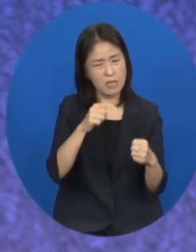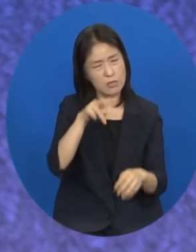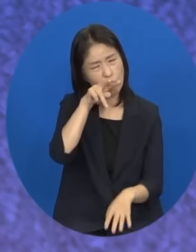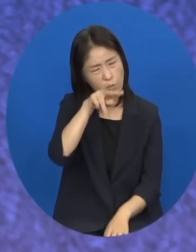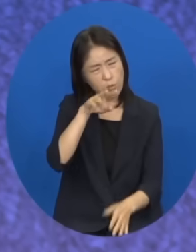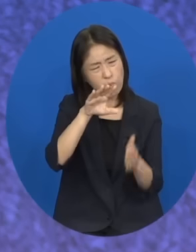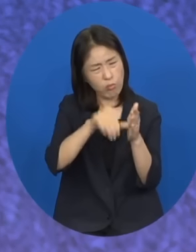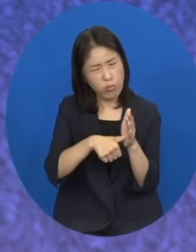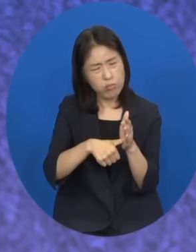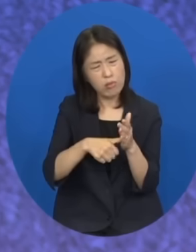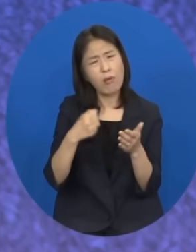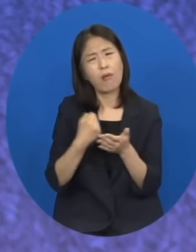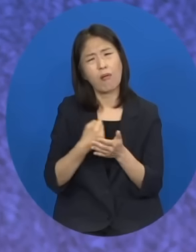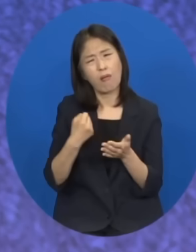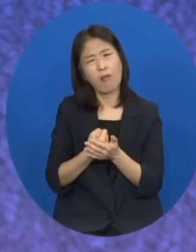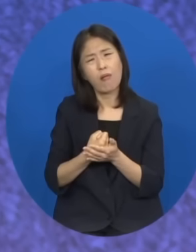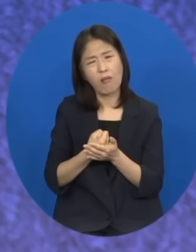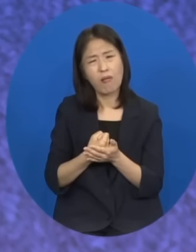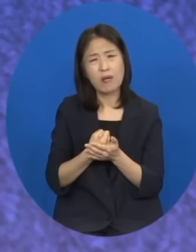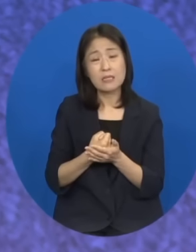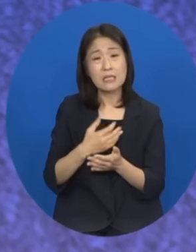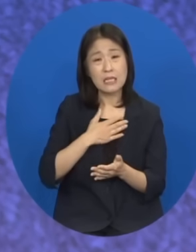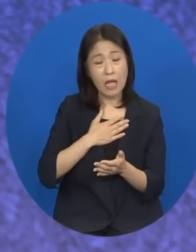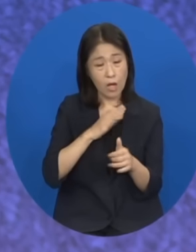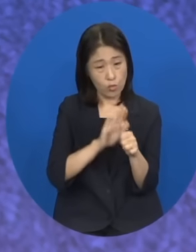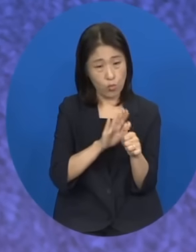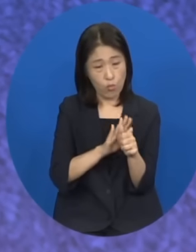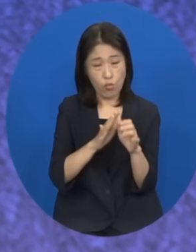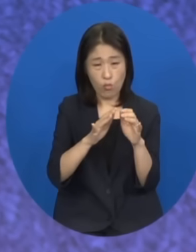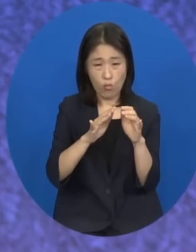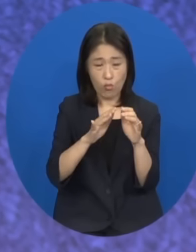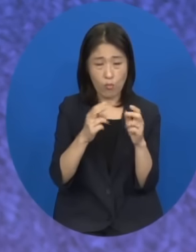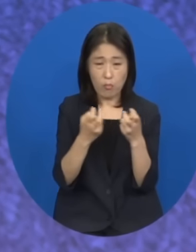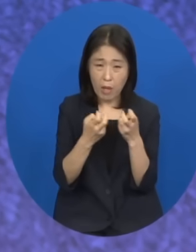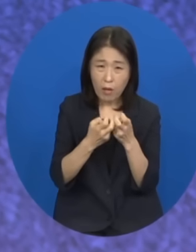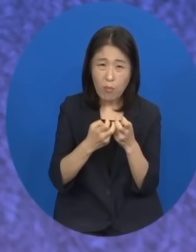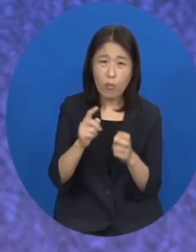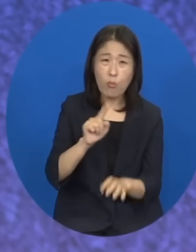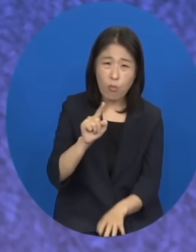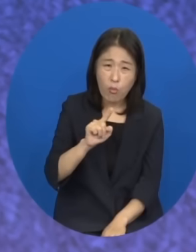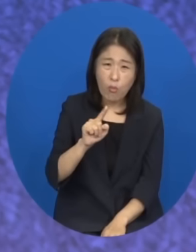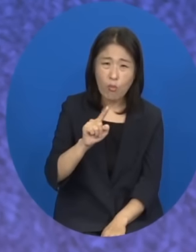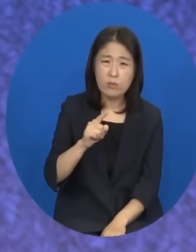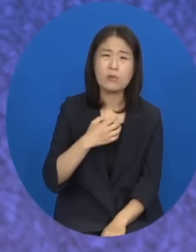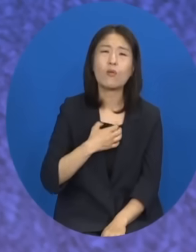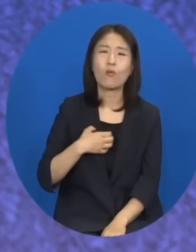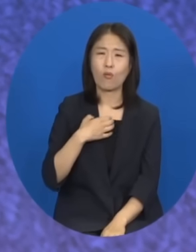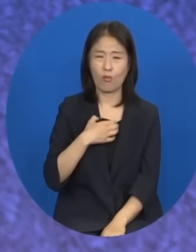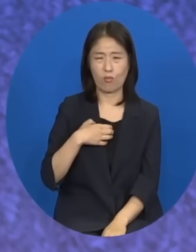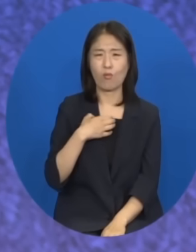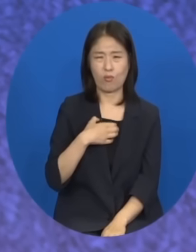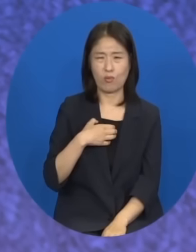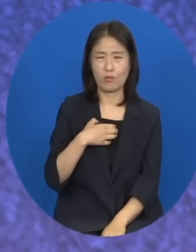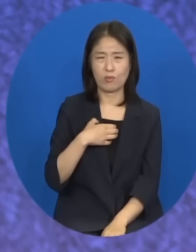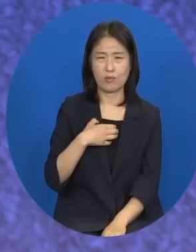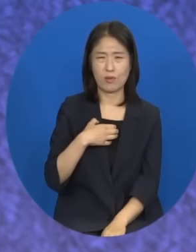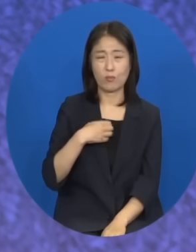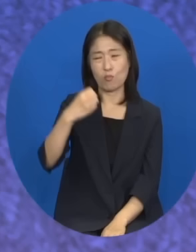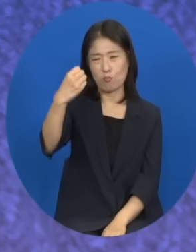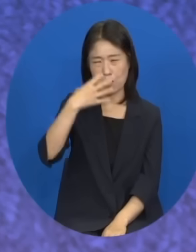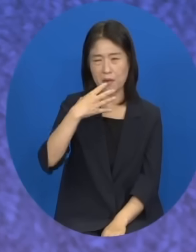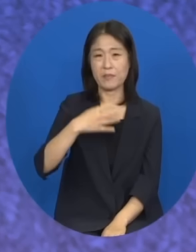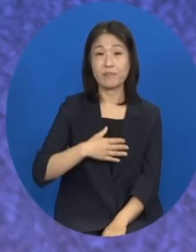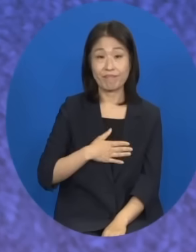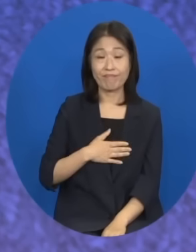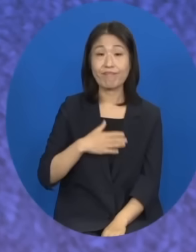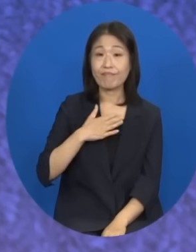하고 내가 그분들을 어떻게 도와야 되나 하는 것도 좀 걱정이 되신다고 하시더라고요. 그래서 제가 그